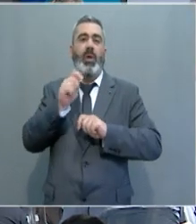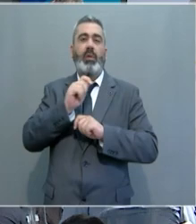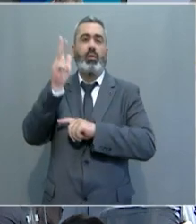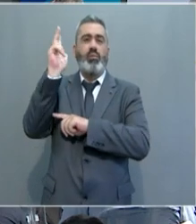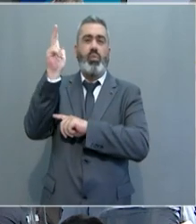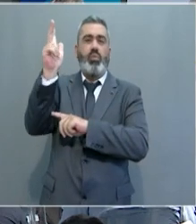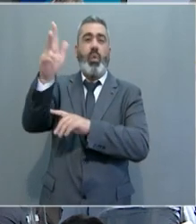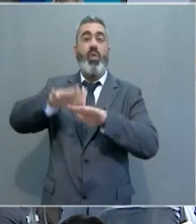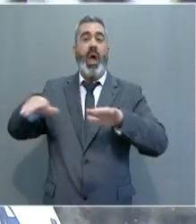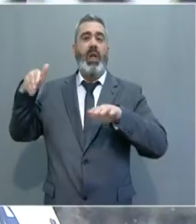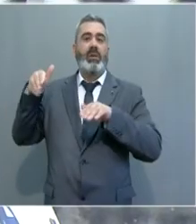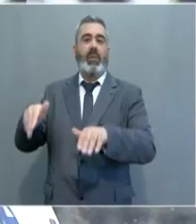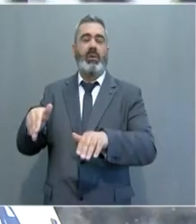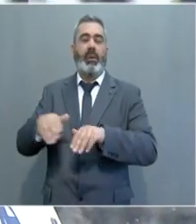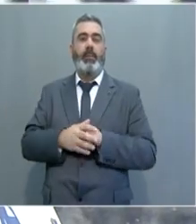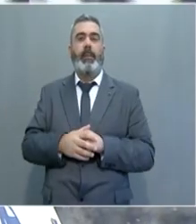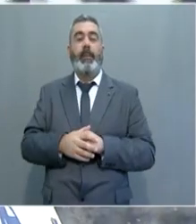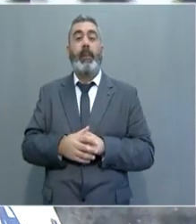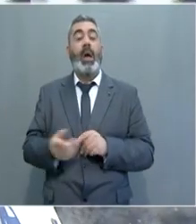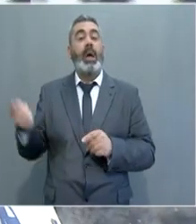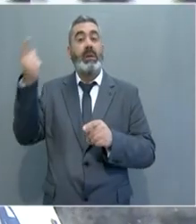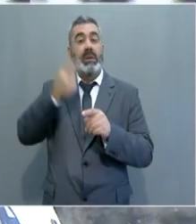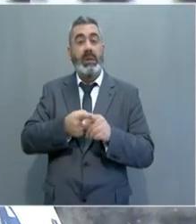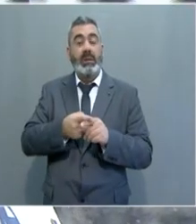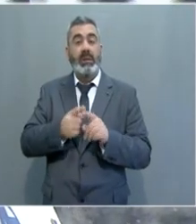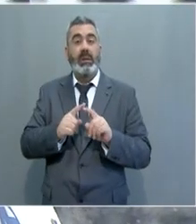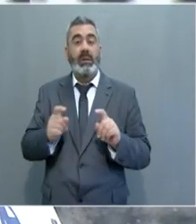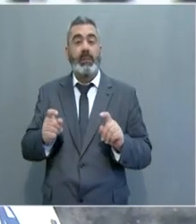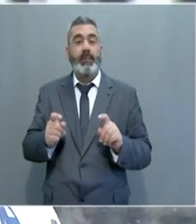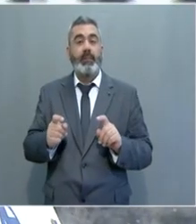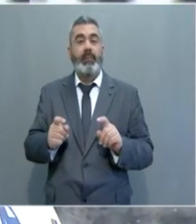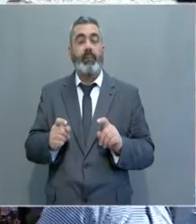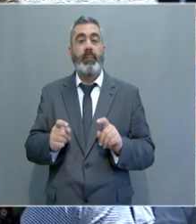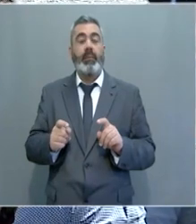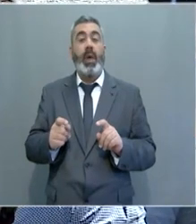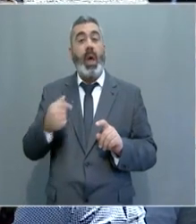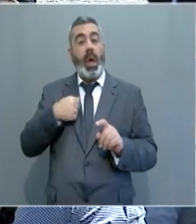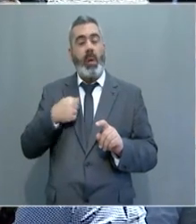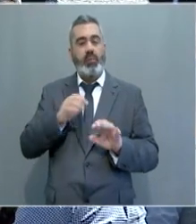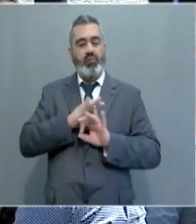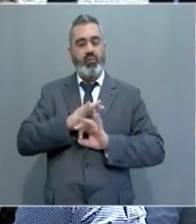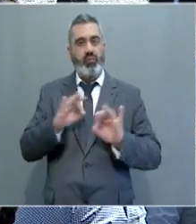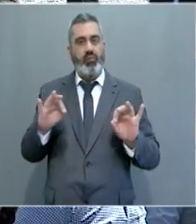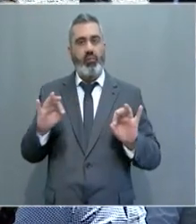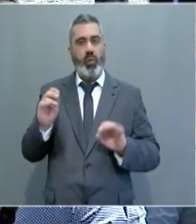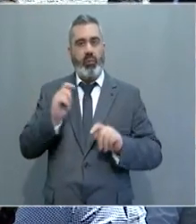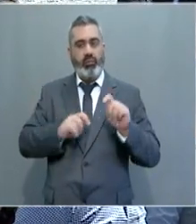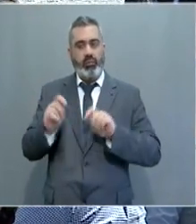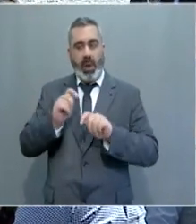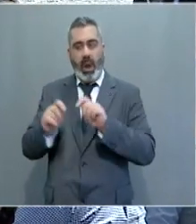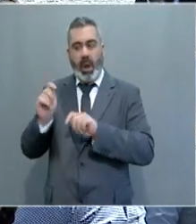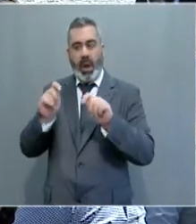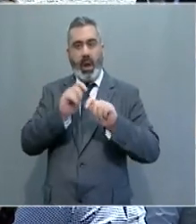κλίμακας ως προς τα αιωλικά στη θάλασσα. Ταυτόχρονα όμως θα εξασφαλίσουμε ότι τα έργα αυτά